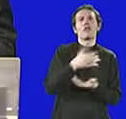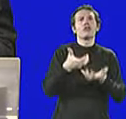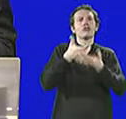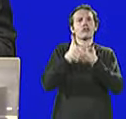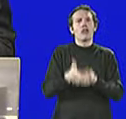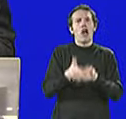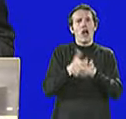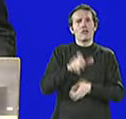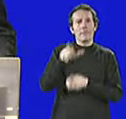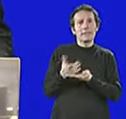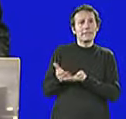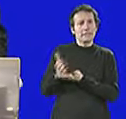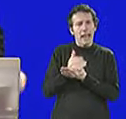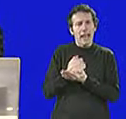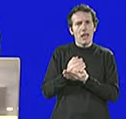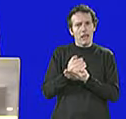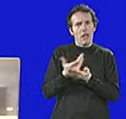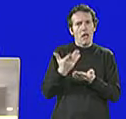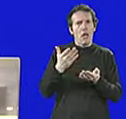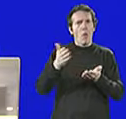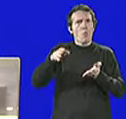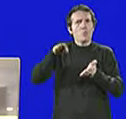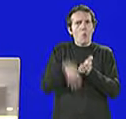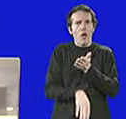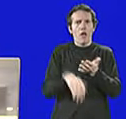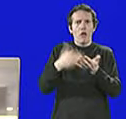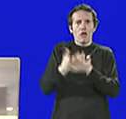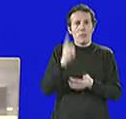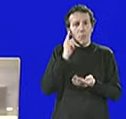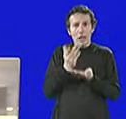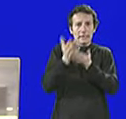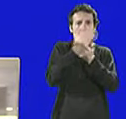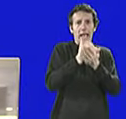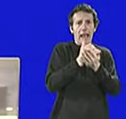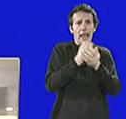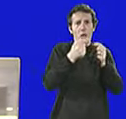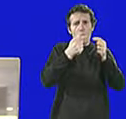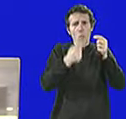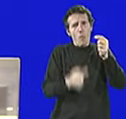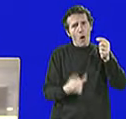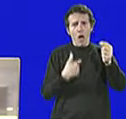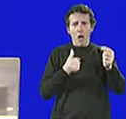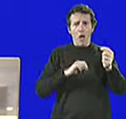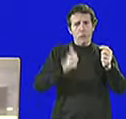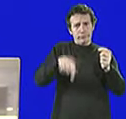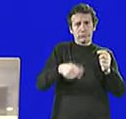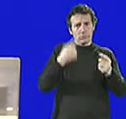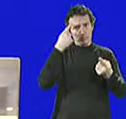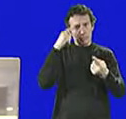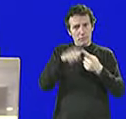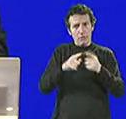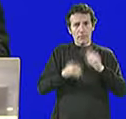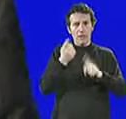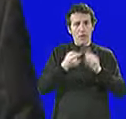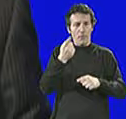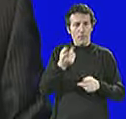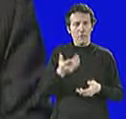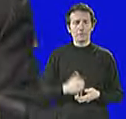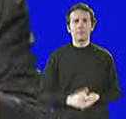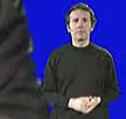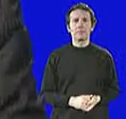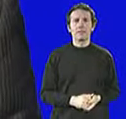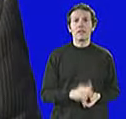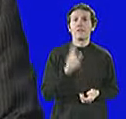salariés, parce que la feuille de paye de celui qui travaille doit être notre priorité. Nous allons nous servir